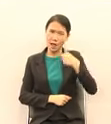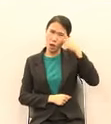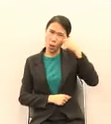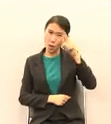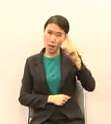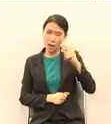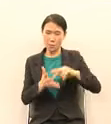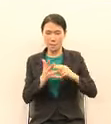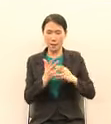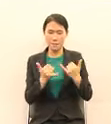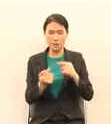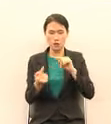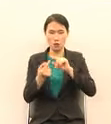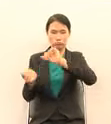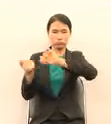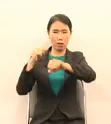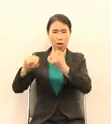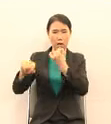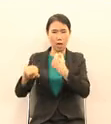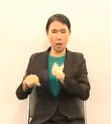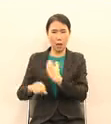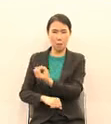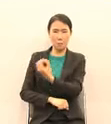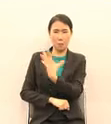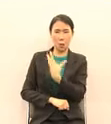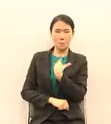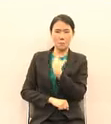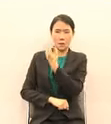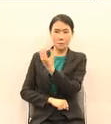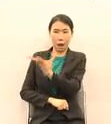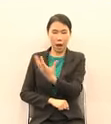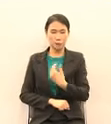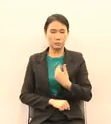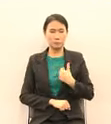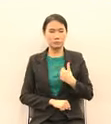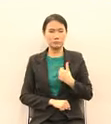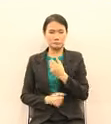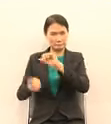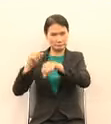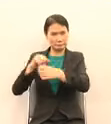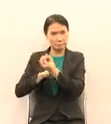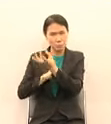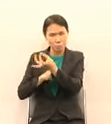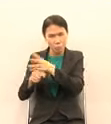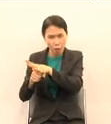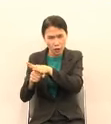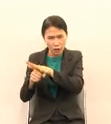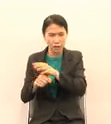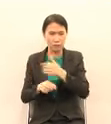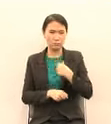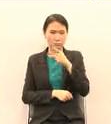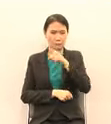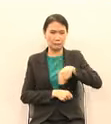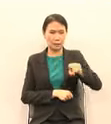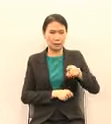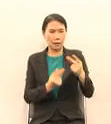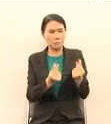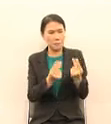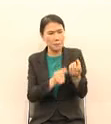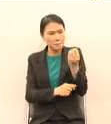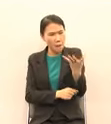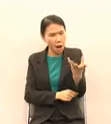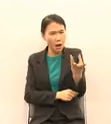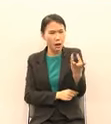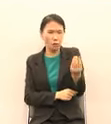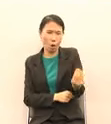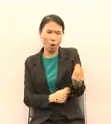ก็มีรายงานสนามมวยเพิ่มขึ้นบางวันก็สมมุติสนามมวยก็มีแต่ไม่มากบางวันก็บันเทิงซึ่ง2